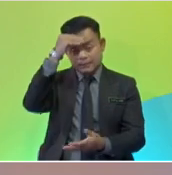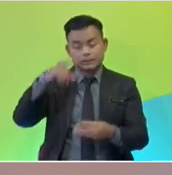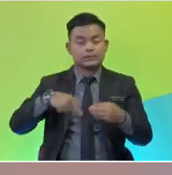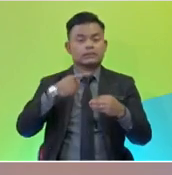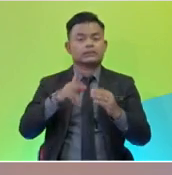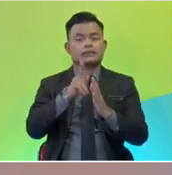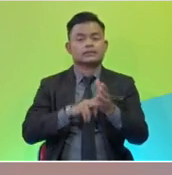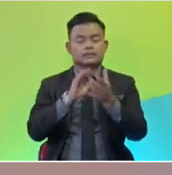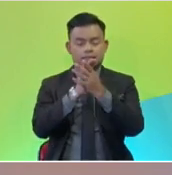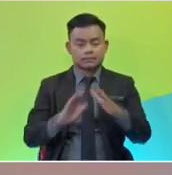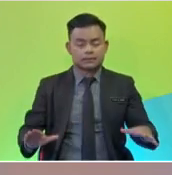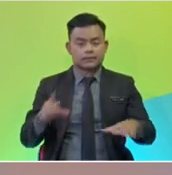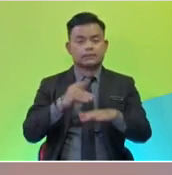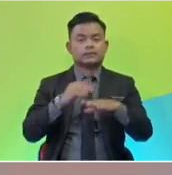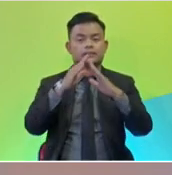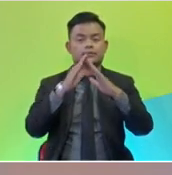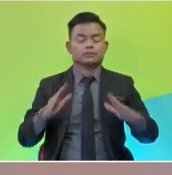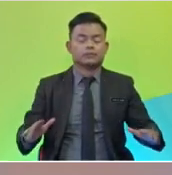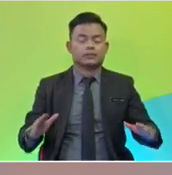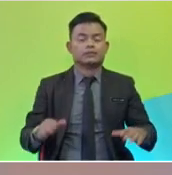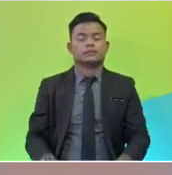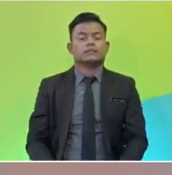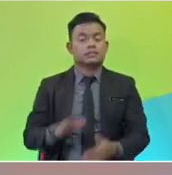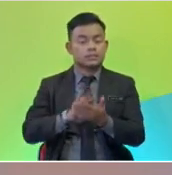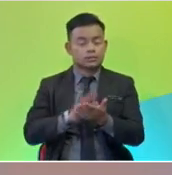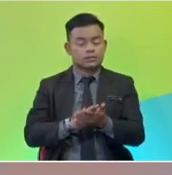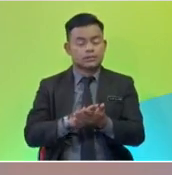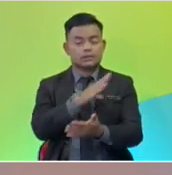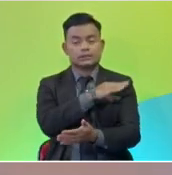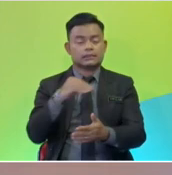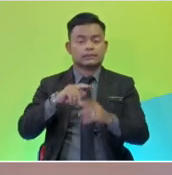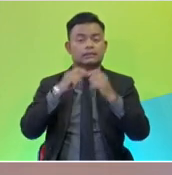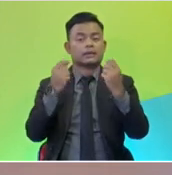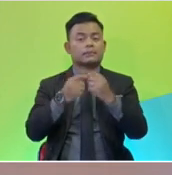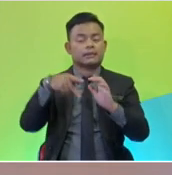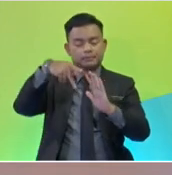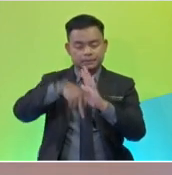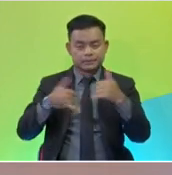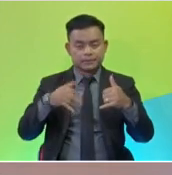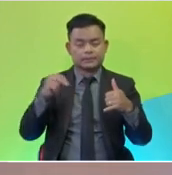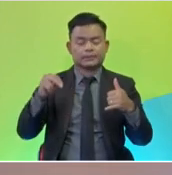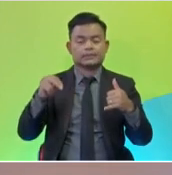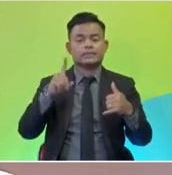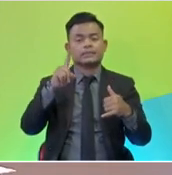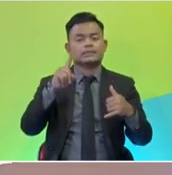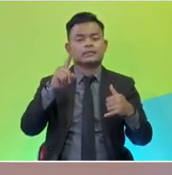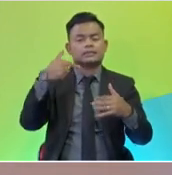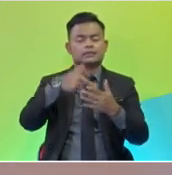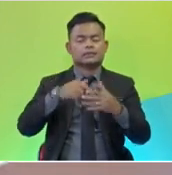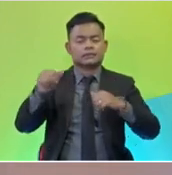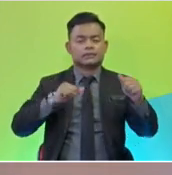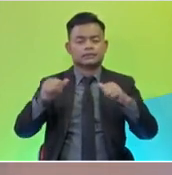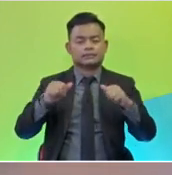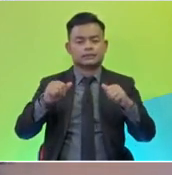rumah di sekolah dan di Tun permainan Oke sekarang kita nak buat lagi satu aktiviti iaitu aktiviti